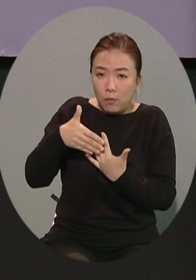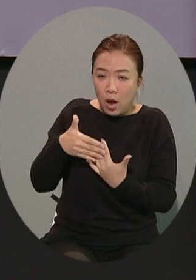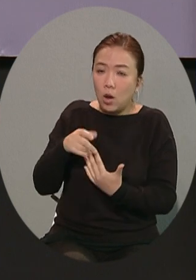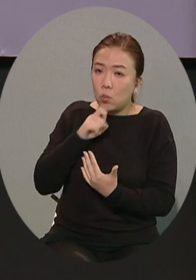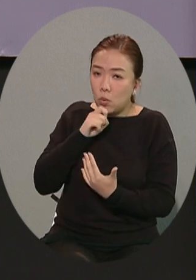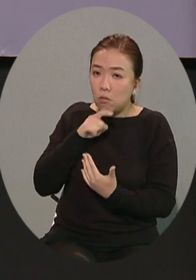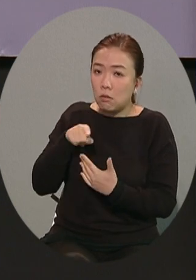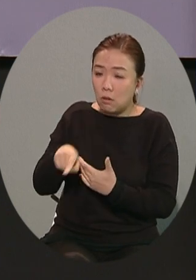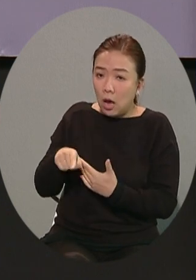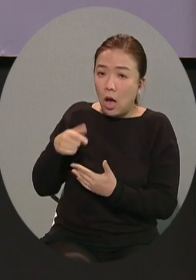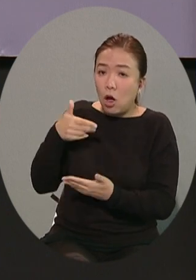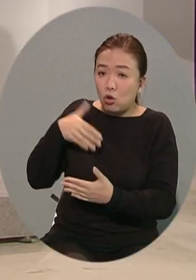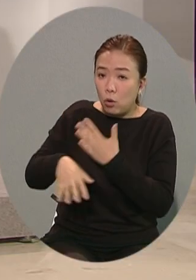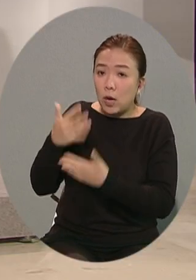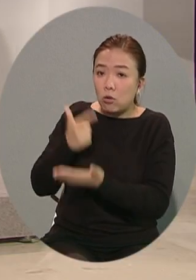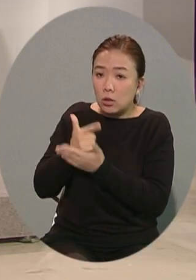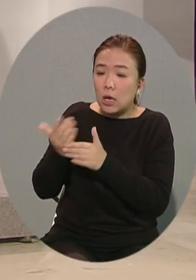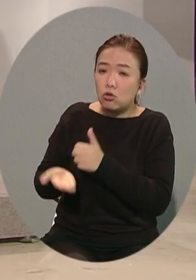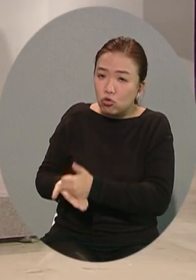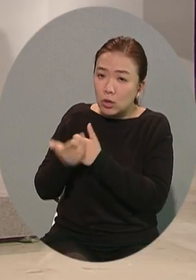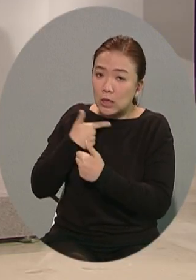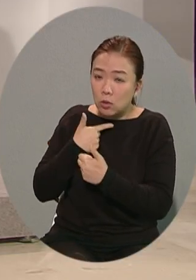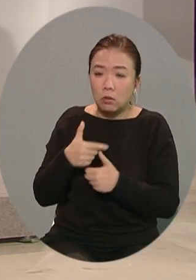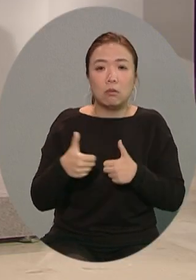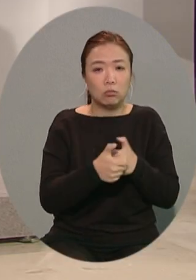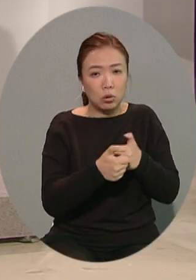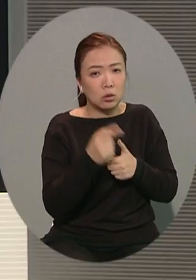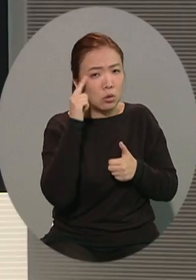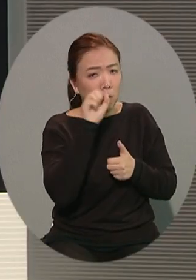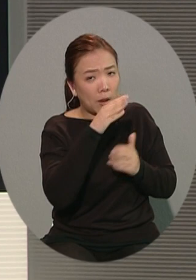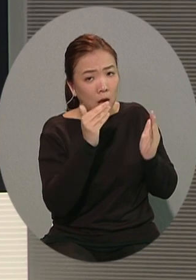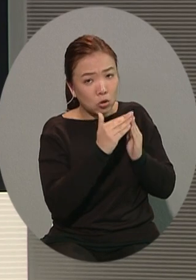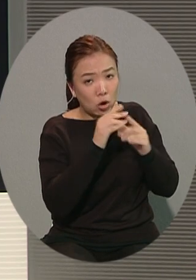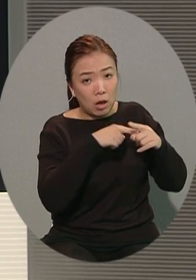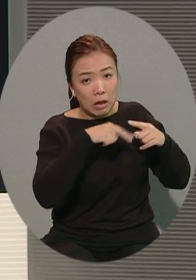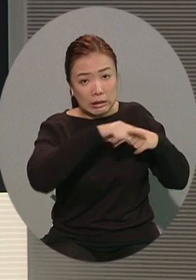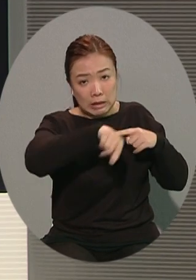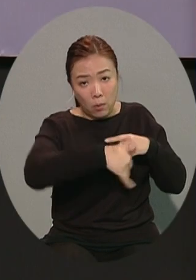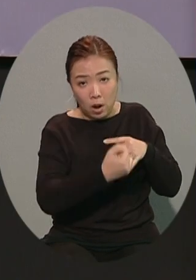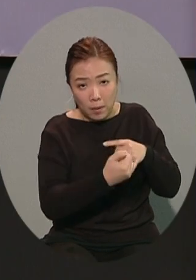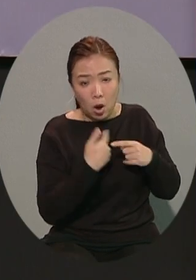當中呢啲嘅價值係值得尊敬嘅。 我又想問一下你係咪住喺大圍啊？ 我唔